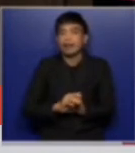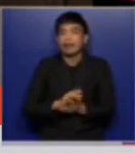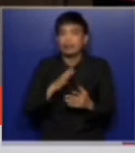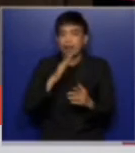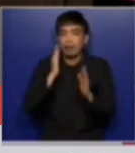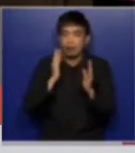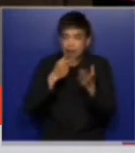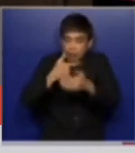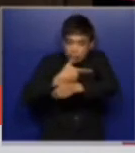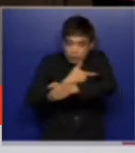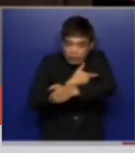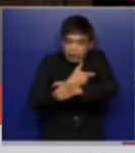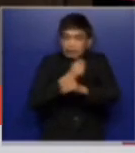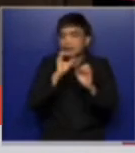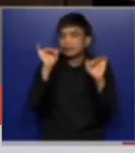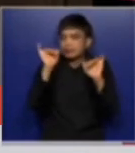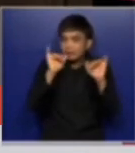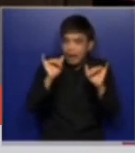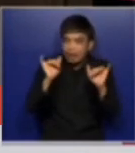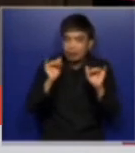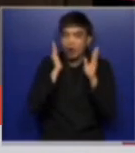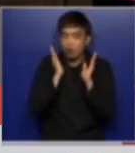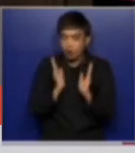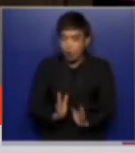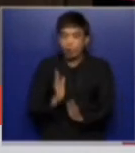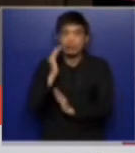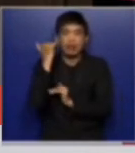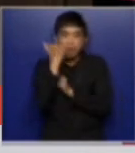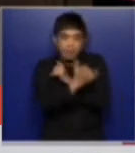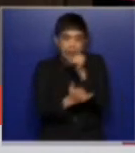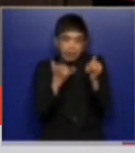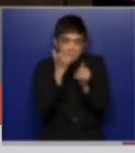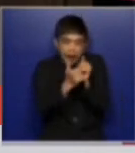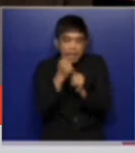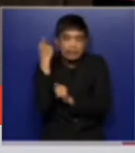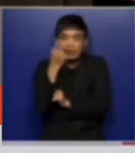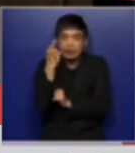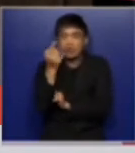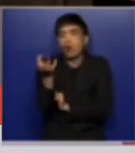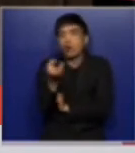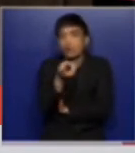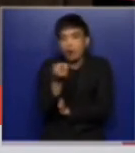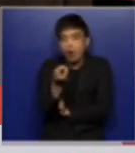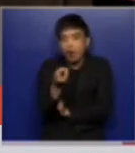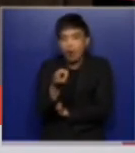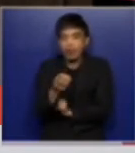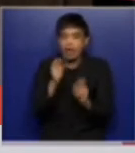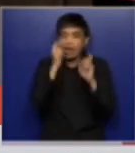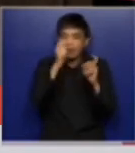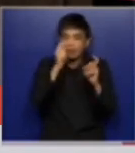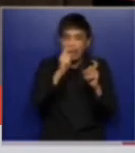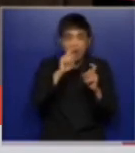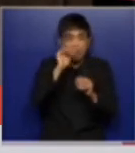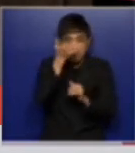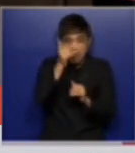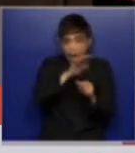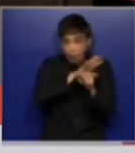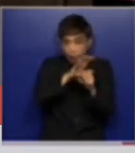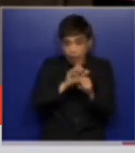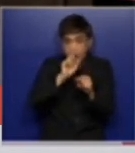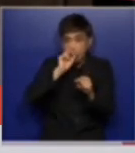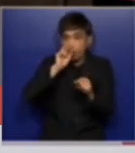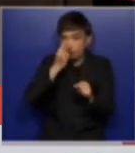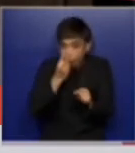ความลดลงและมีความกังวลในความไม่ปลอดภัยของการระบาดในรอบที่2สิ่งต่างๆเหล่